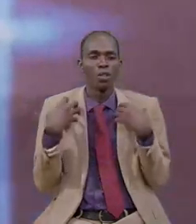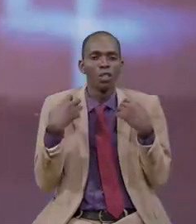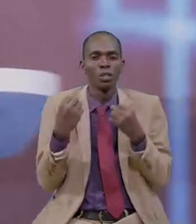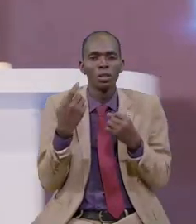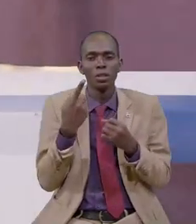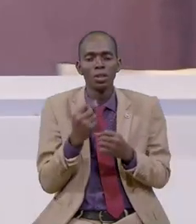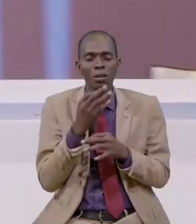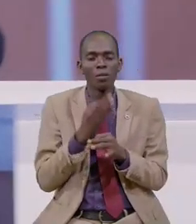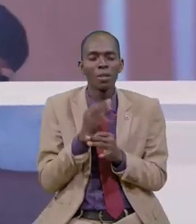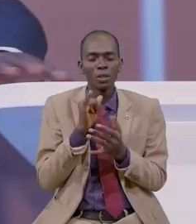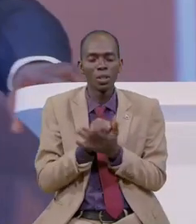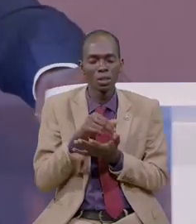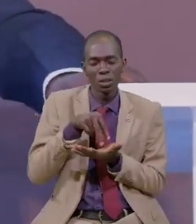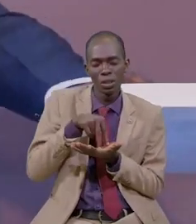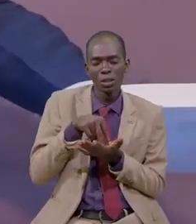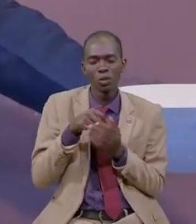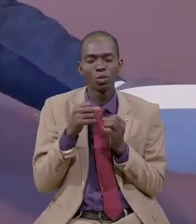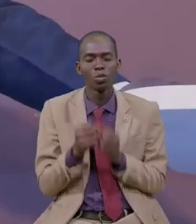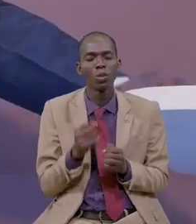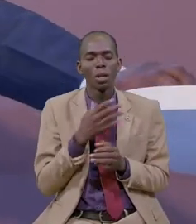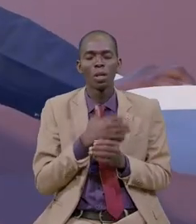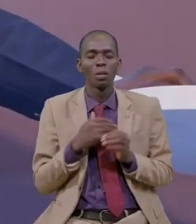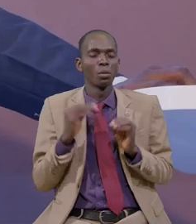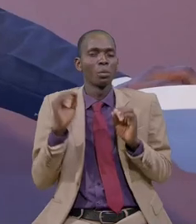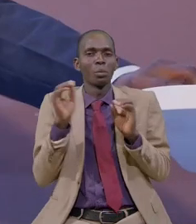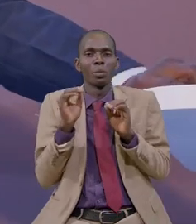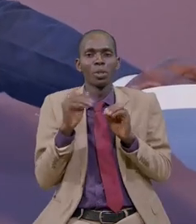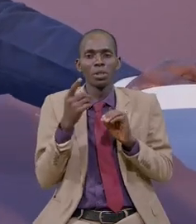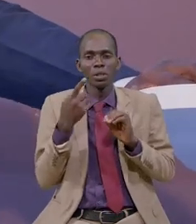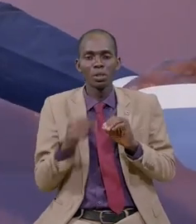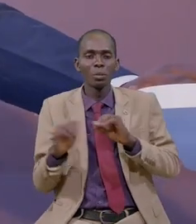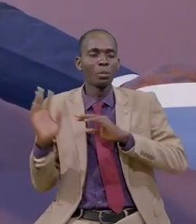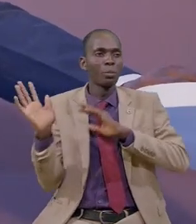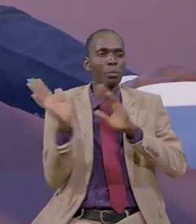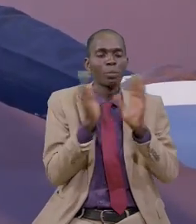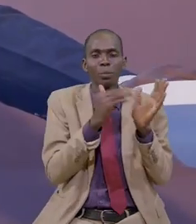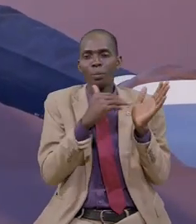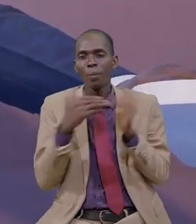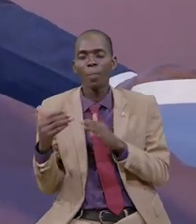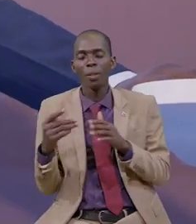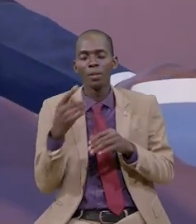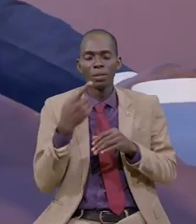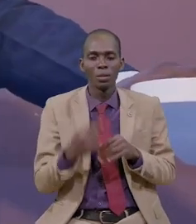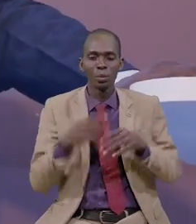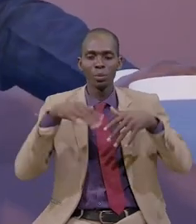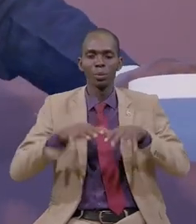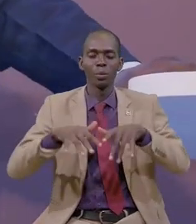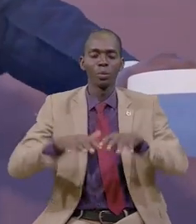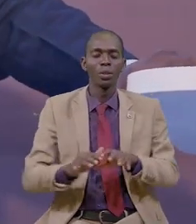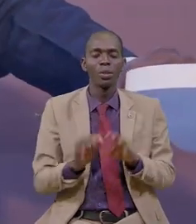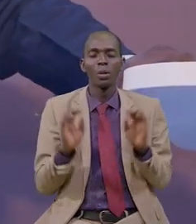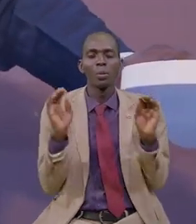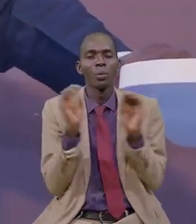qui tient ferme. Et rien, les vents qui soufflent, les vagues qui se lèvent,